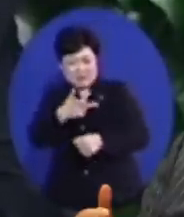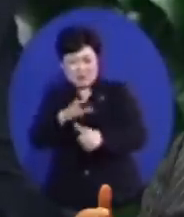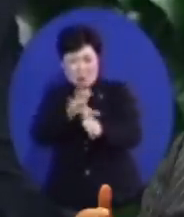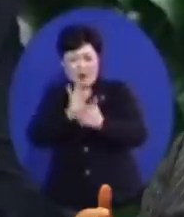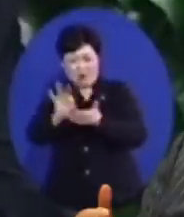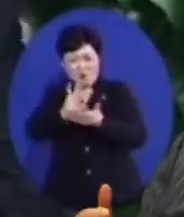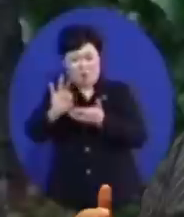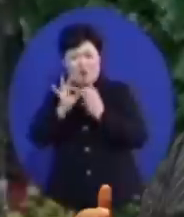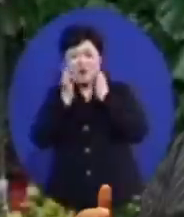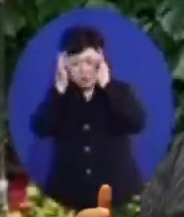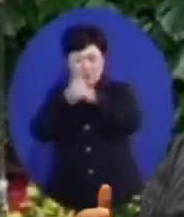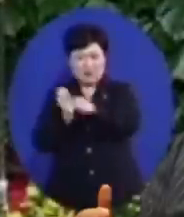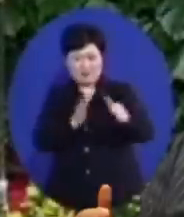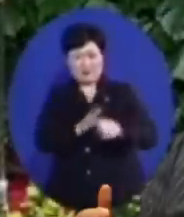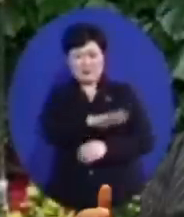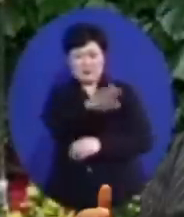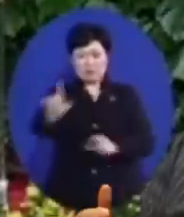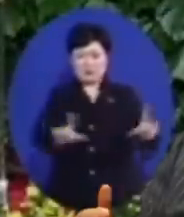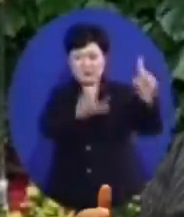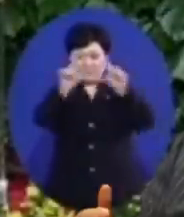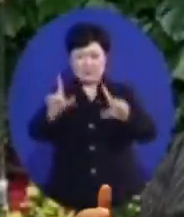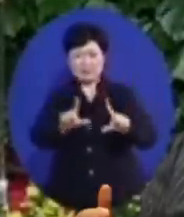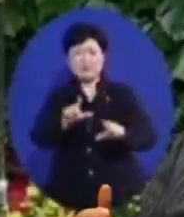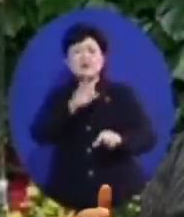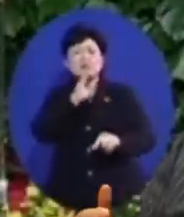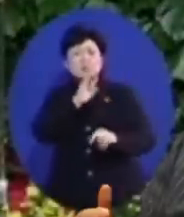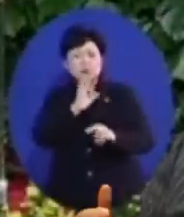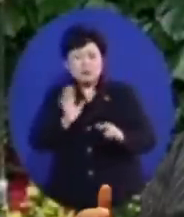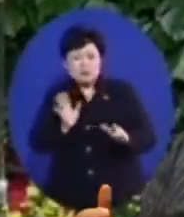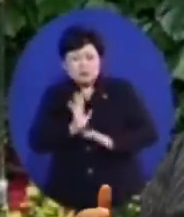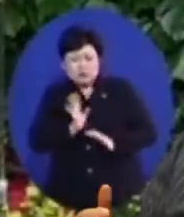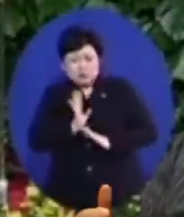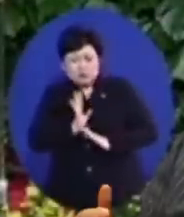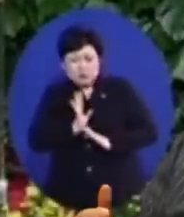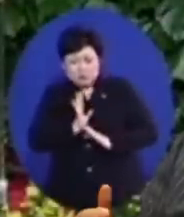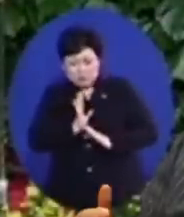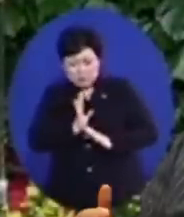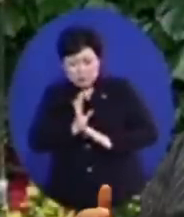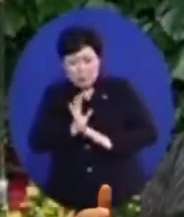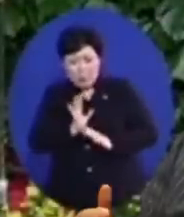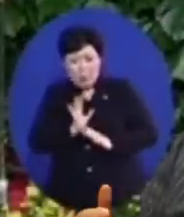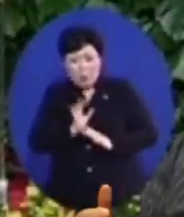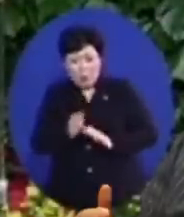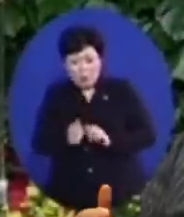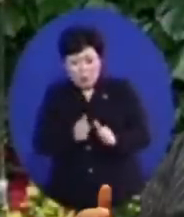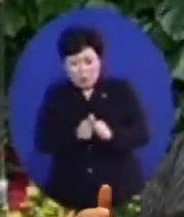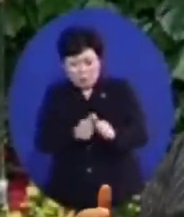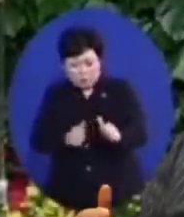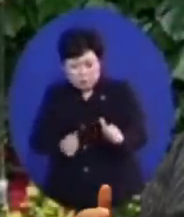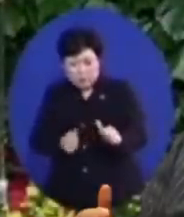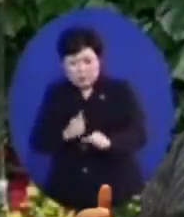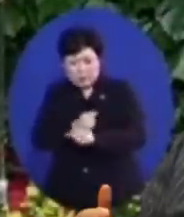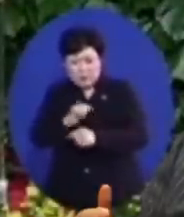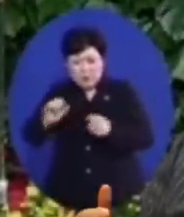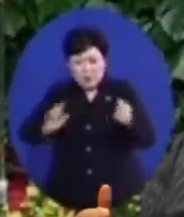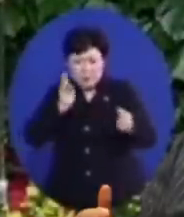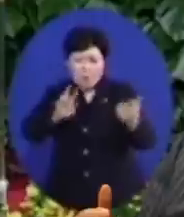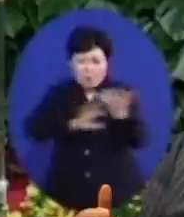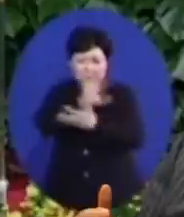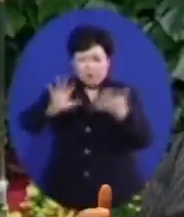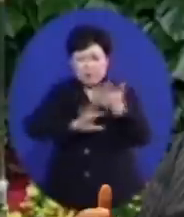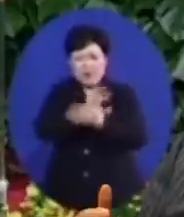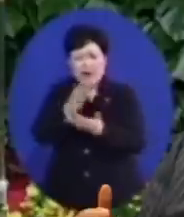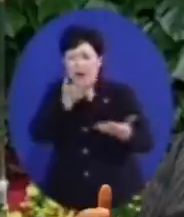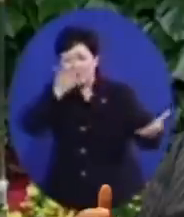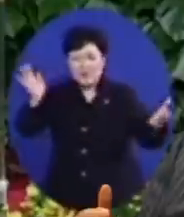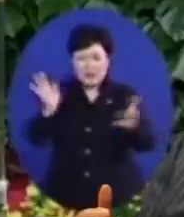우리 삶이 폭풍이 몰아칠 때 두려움으로 웅크리고 주저앉으면 폭풍에 휘말려서